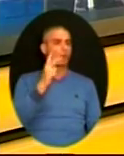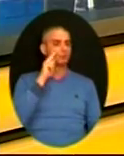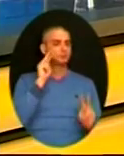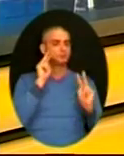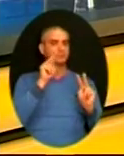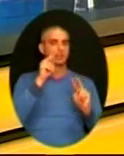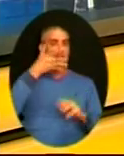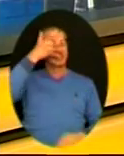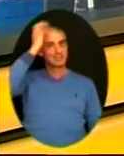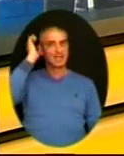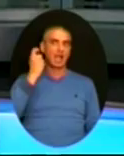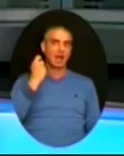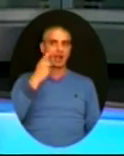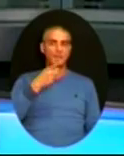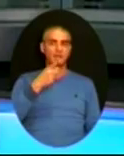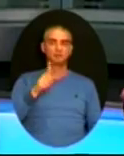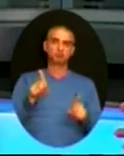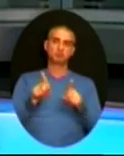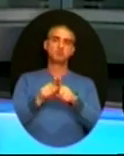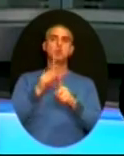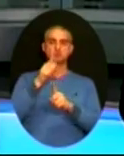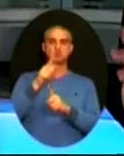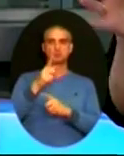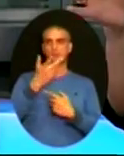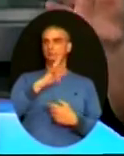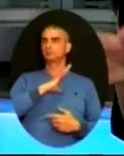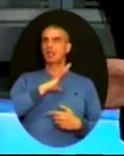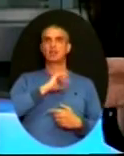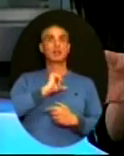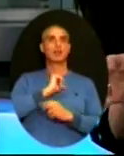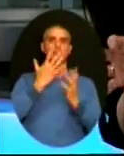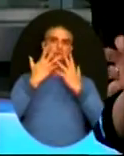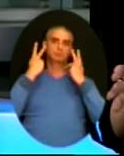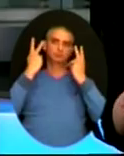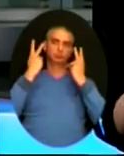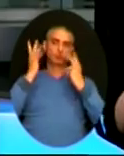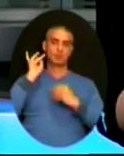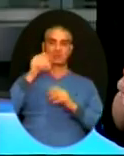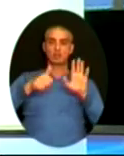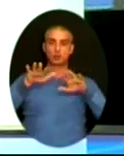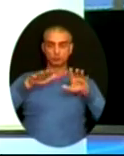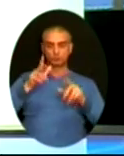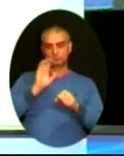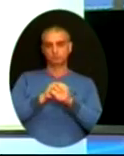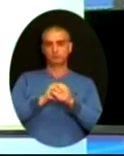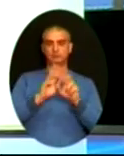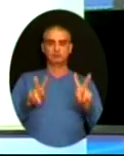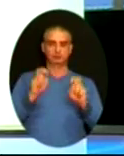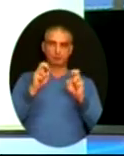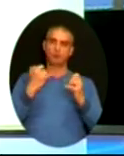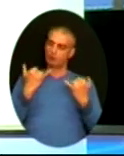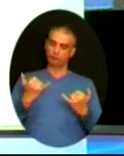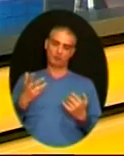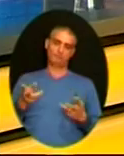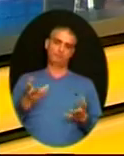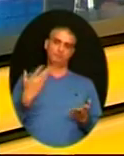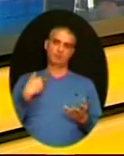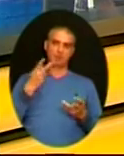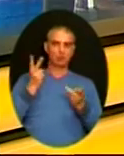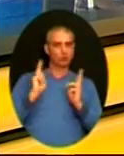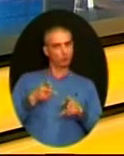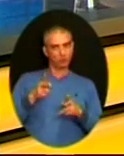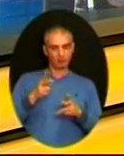על לפיד כמי שבכל זאת הוא האיום הכי משמעותי על ראש הממשלה, ומזהים פה הזדמנות, הנה זה הטיקט שלו,